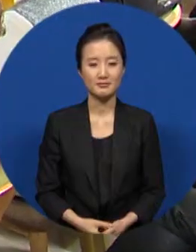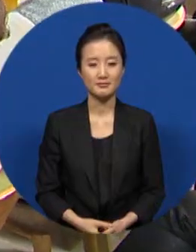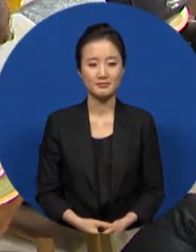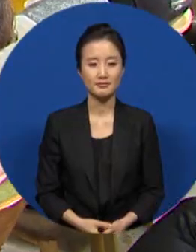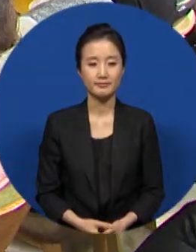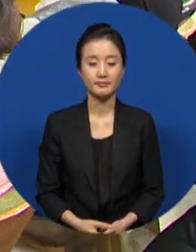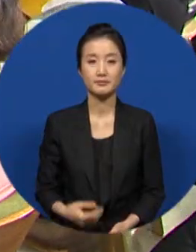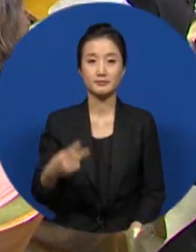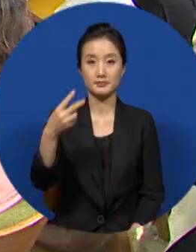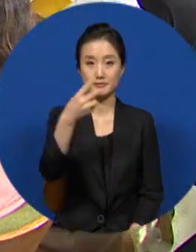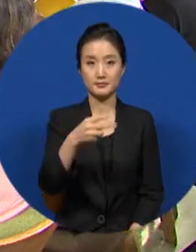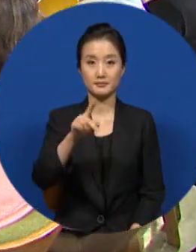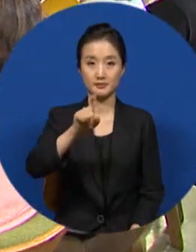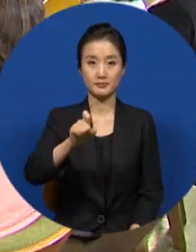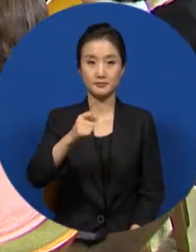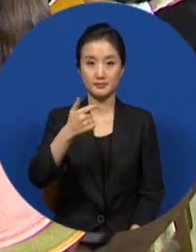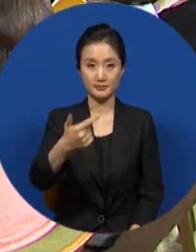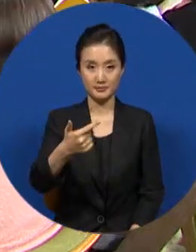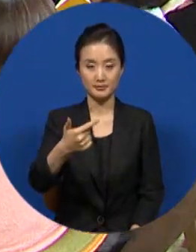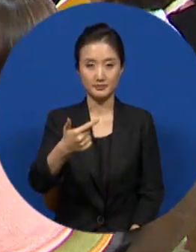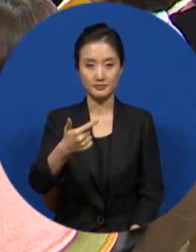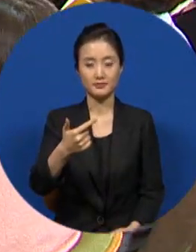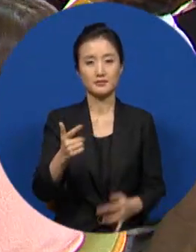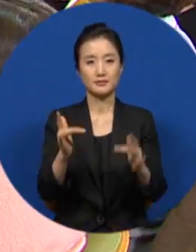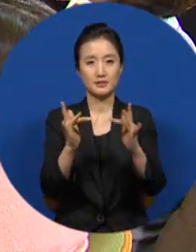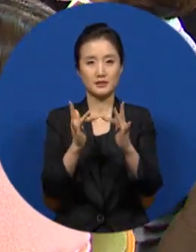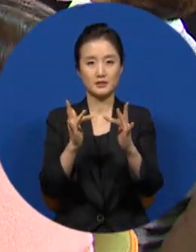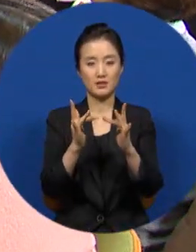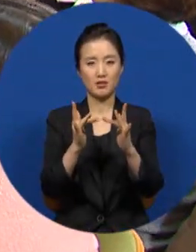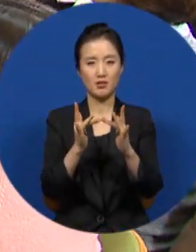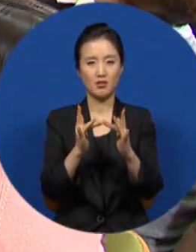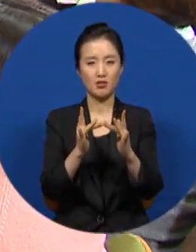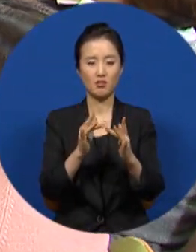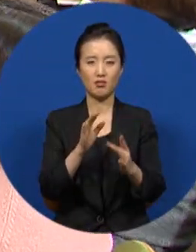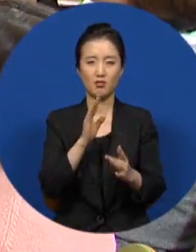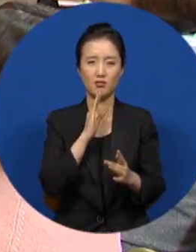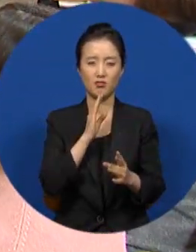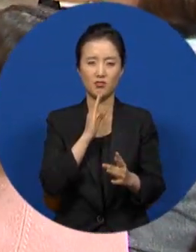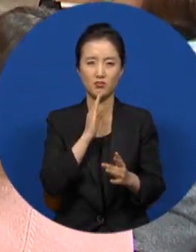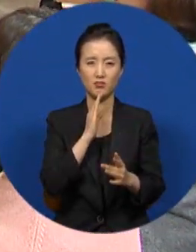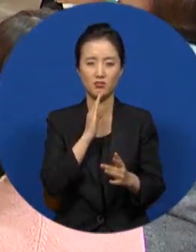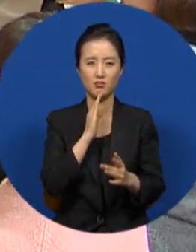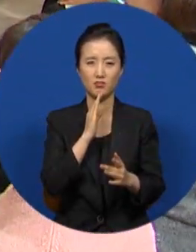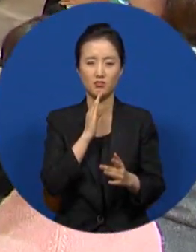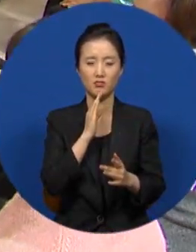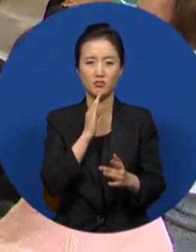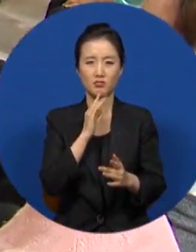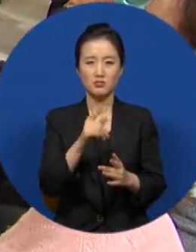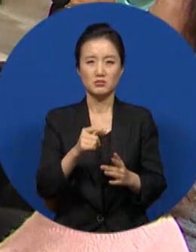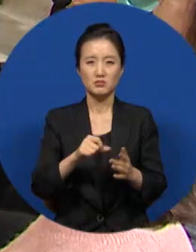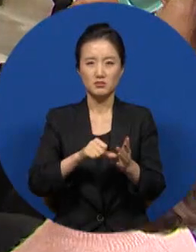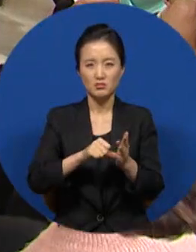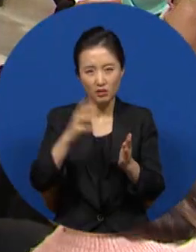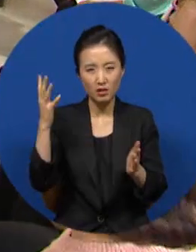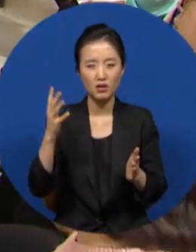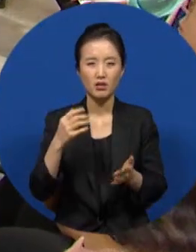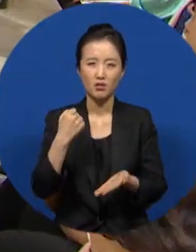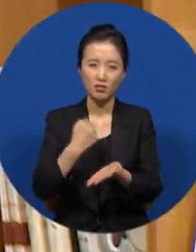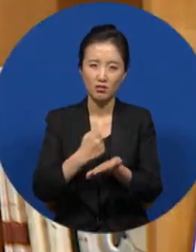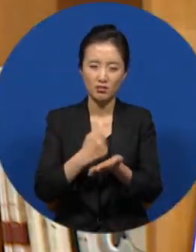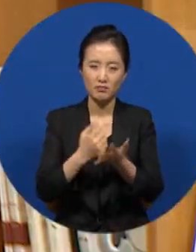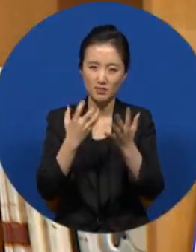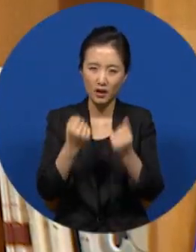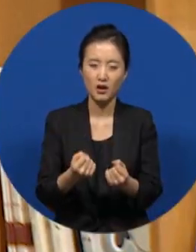2016년도에 그 인터넷을 뜨겁게 달구었던 사건들을 무게의 중심 없이 쭉 순서대로 한번 나열을 해봤어요.